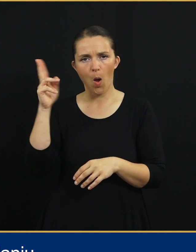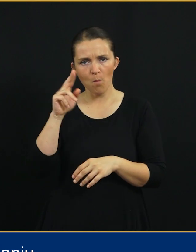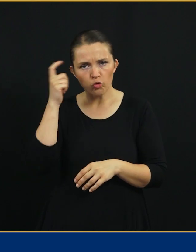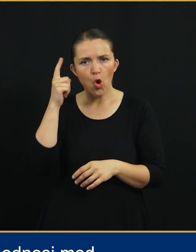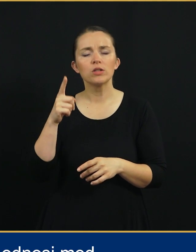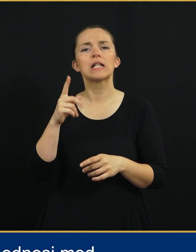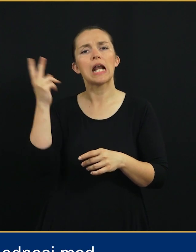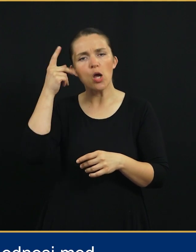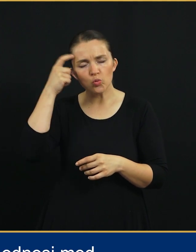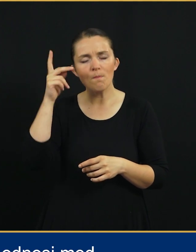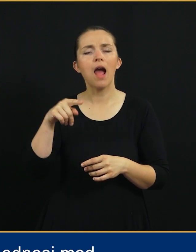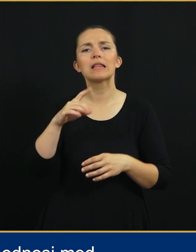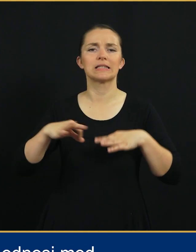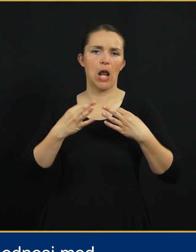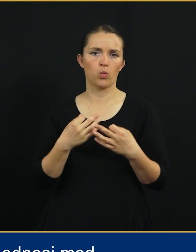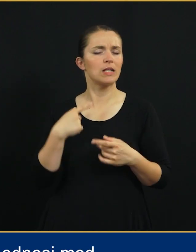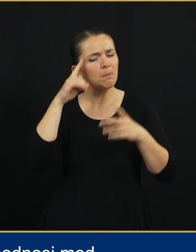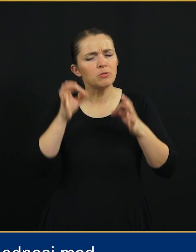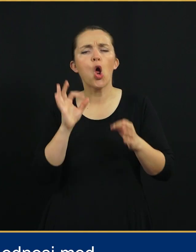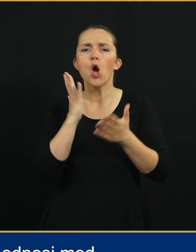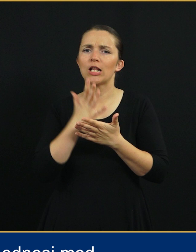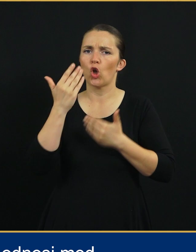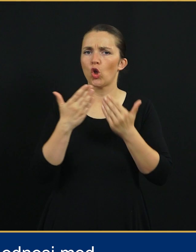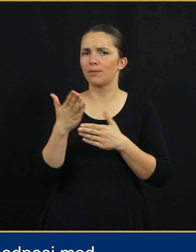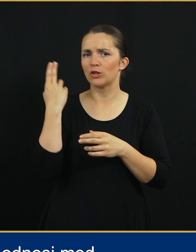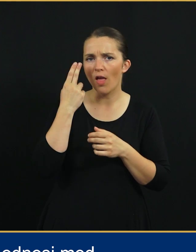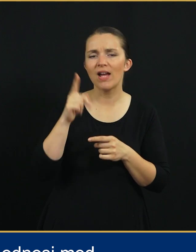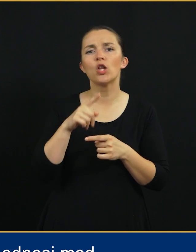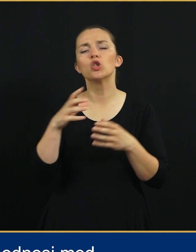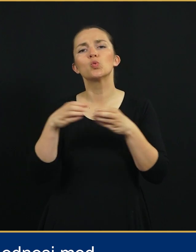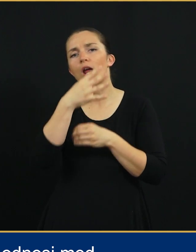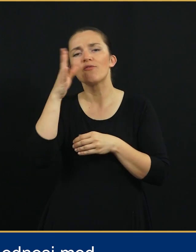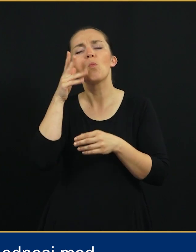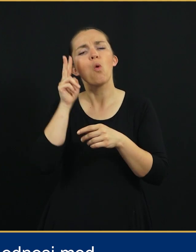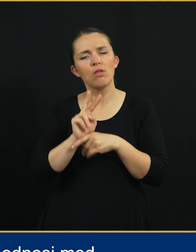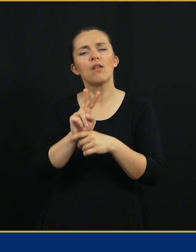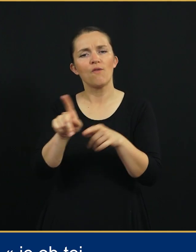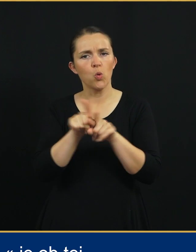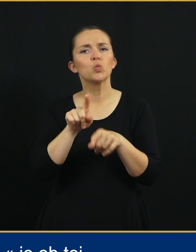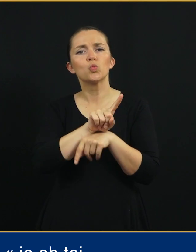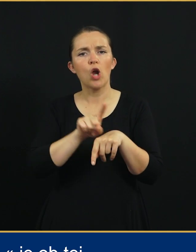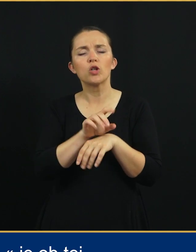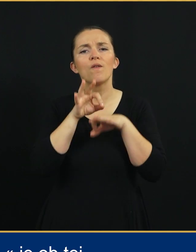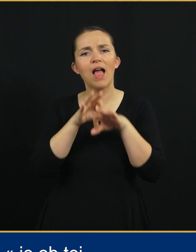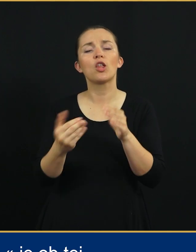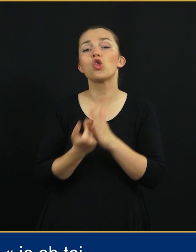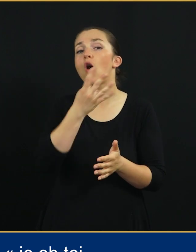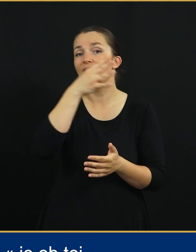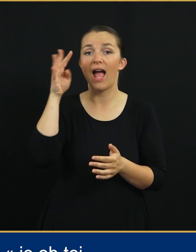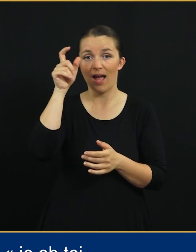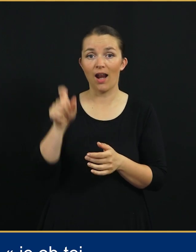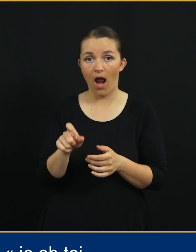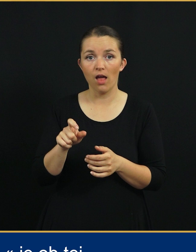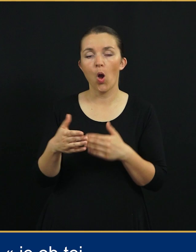zdravja. Prepričana sem, da se bodo odlični odnosi med Slovenijo in Združenim kraljestvom nadaljevali tudi v času vladanja novega